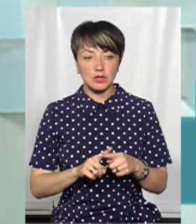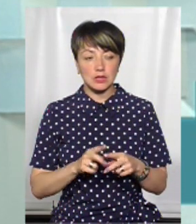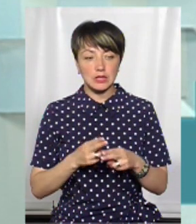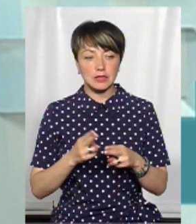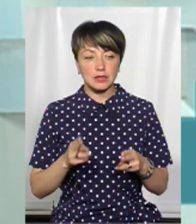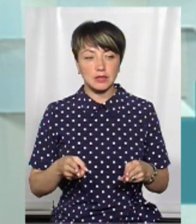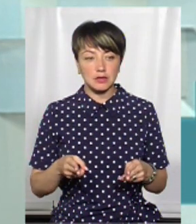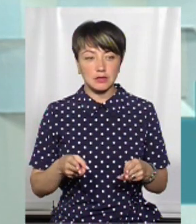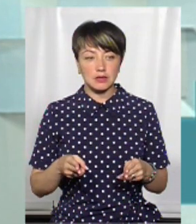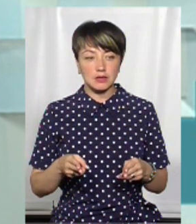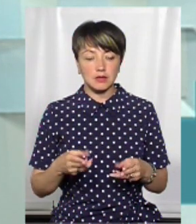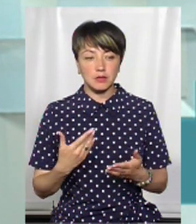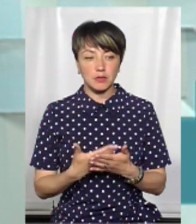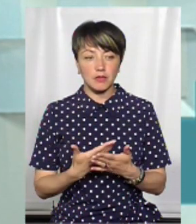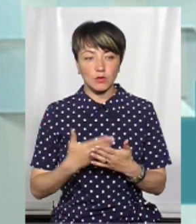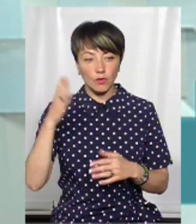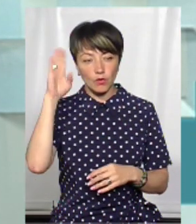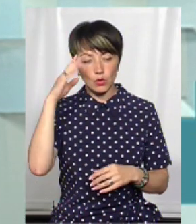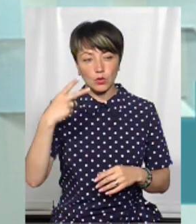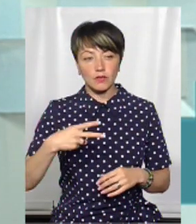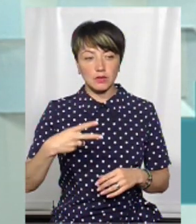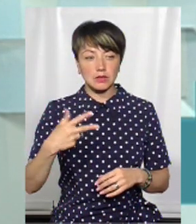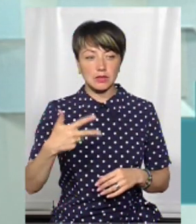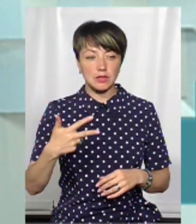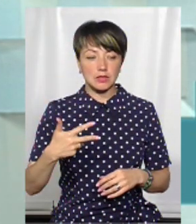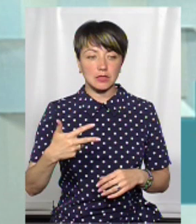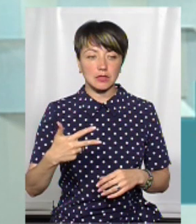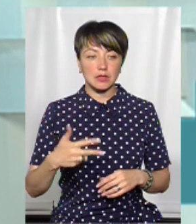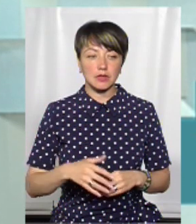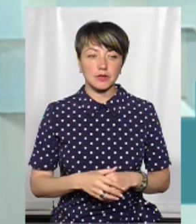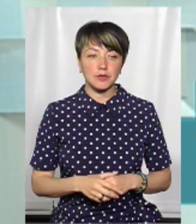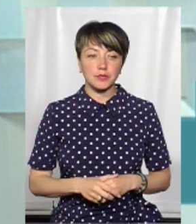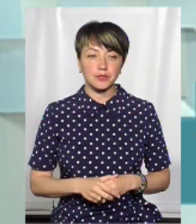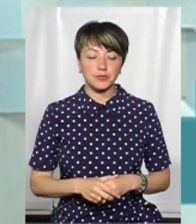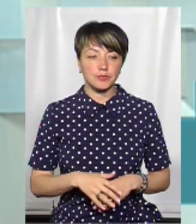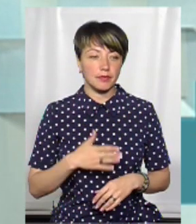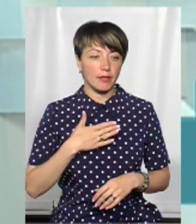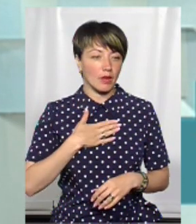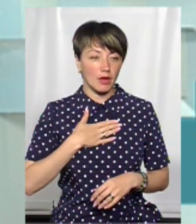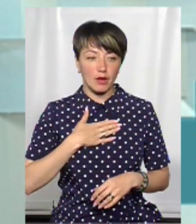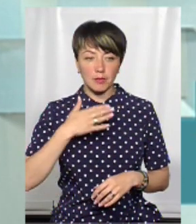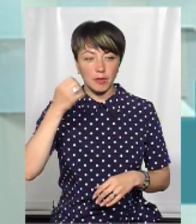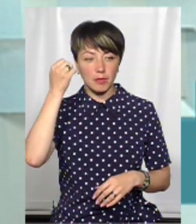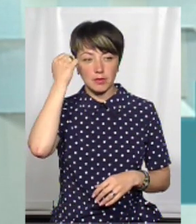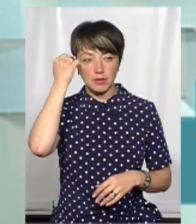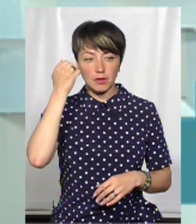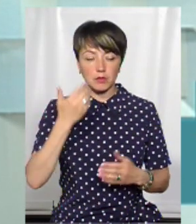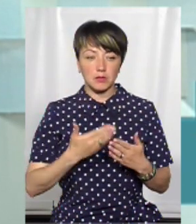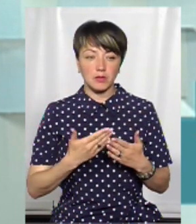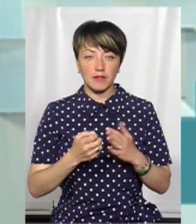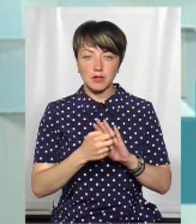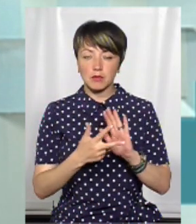санітарно-епідемічна станція, ми досліджуємо воду, ну, певно, що вже років 20-30. На моїй пам'яті, скільки я працюю, це